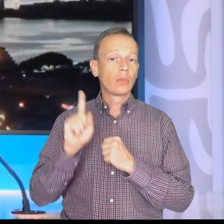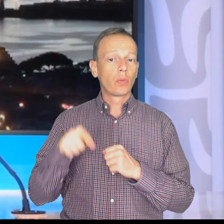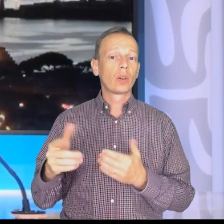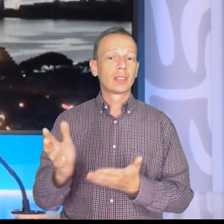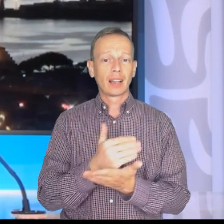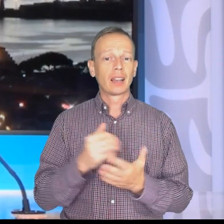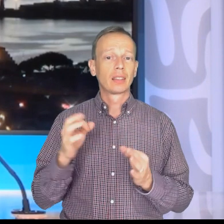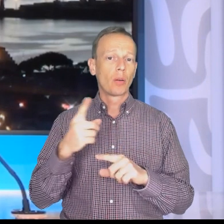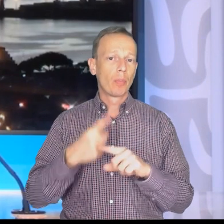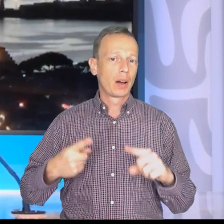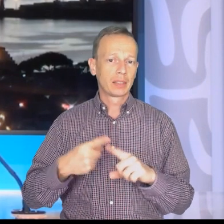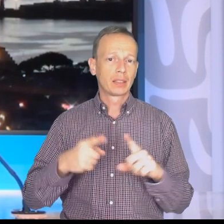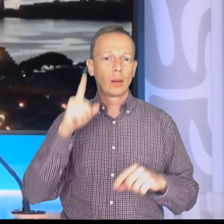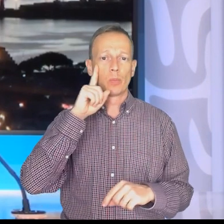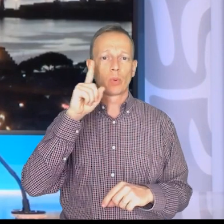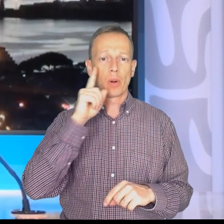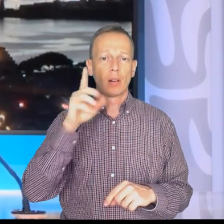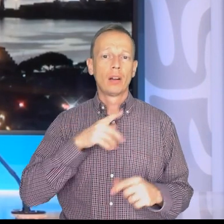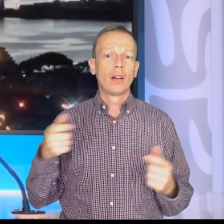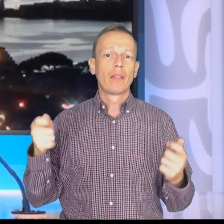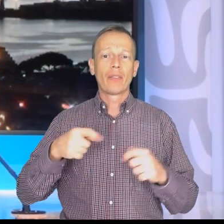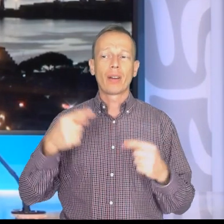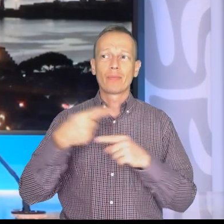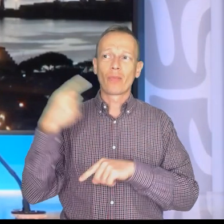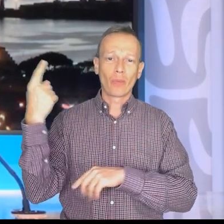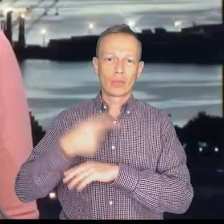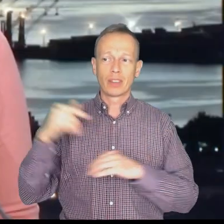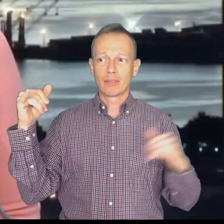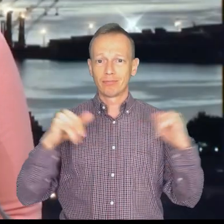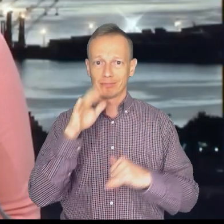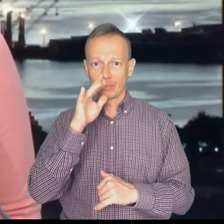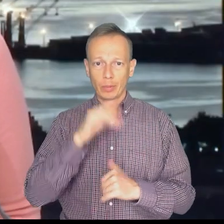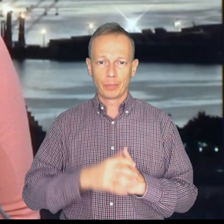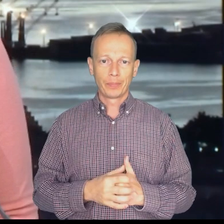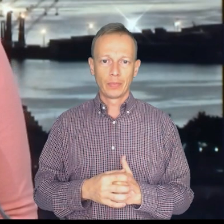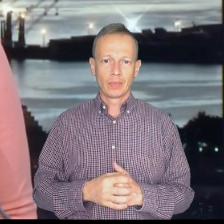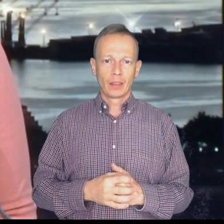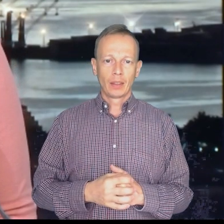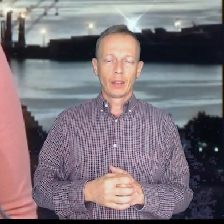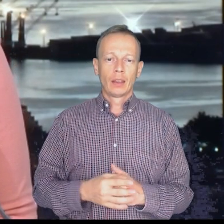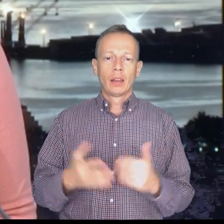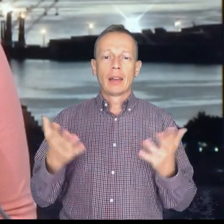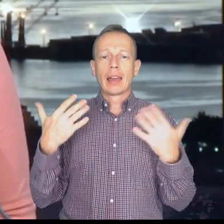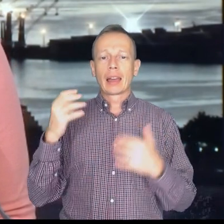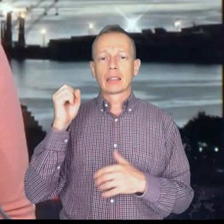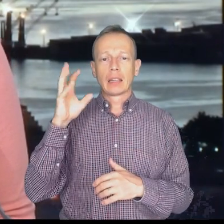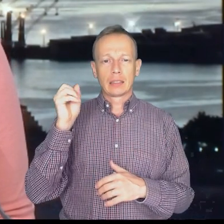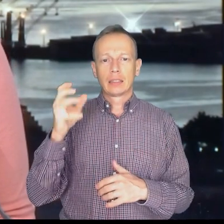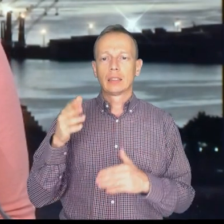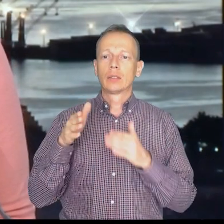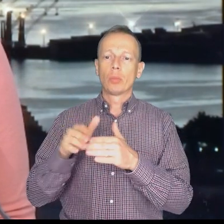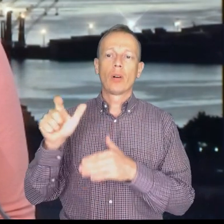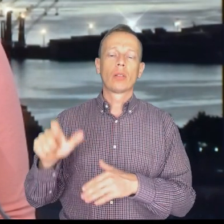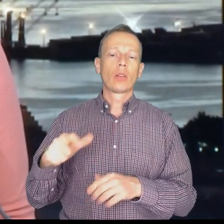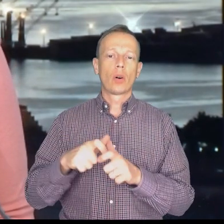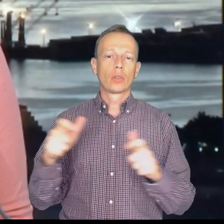temps partiel en raison notamment de la fermeture des frontières aux étrangers. Air Tahiti sollicite une société suisse pour